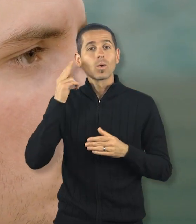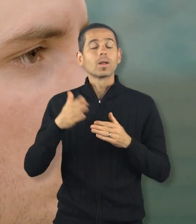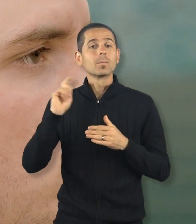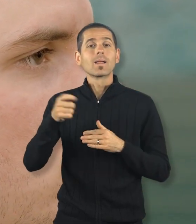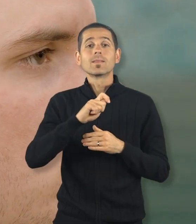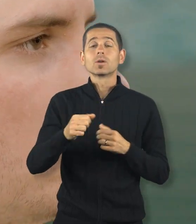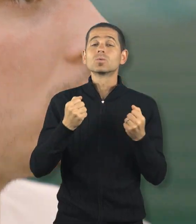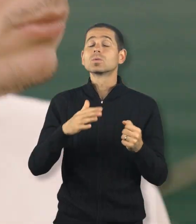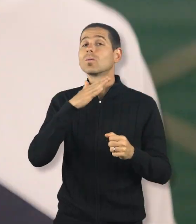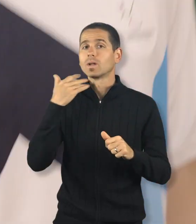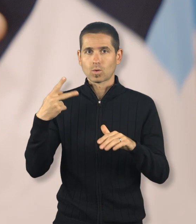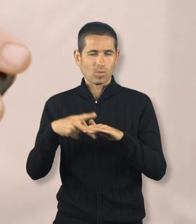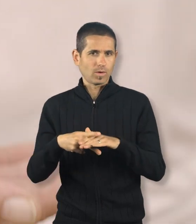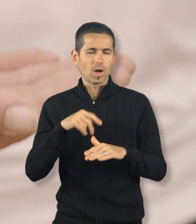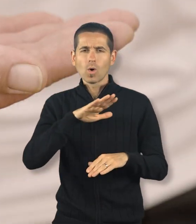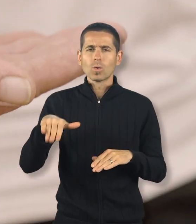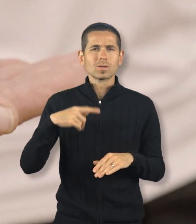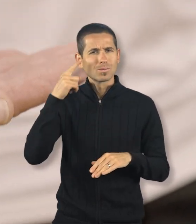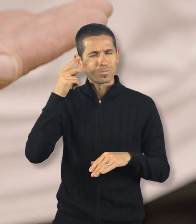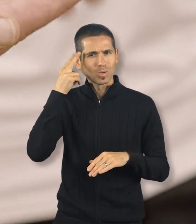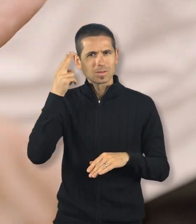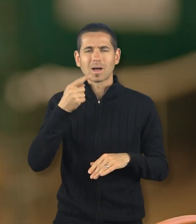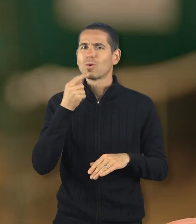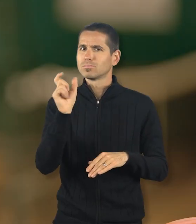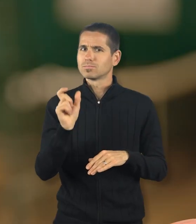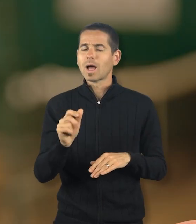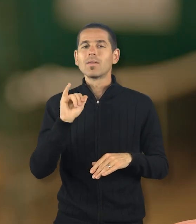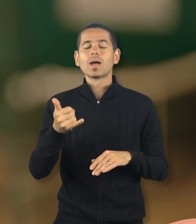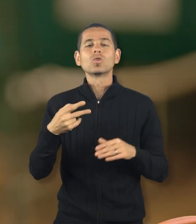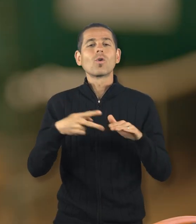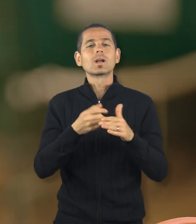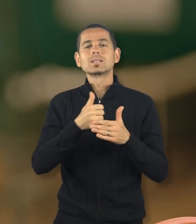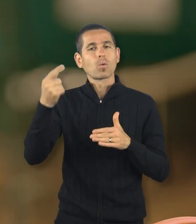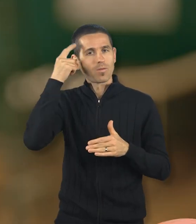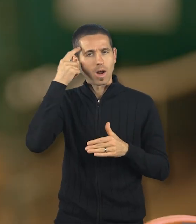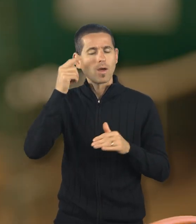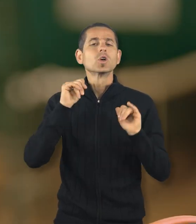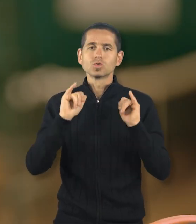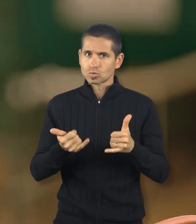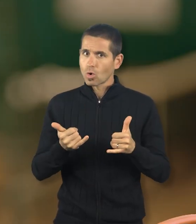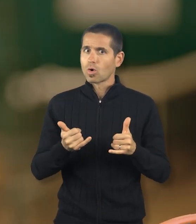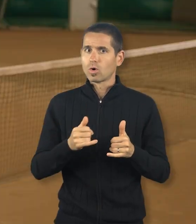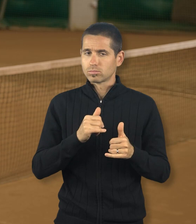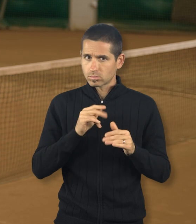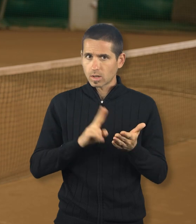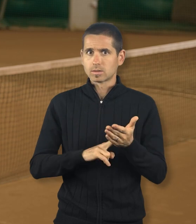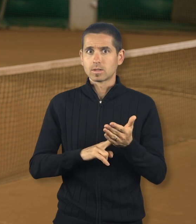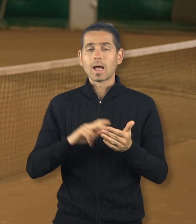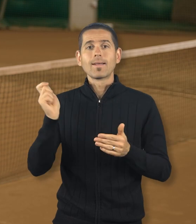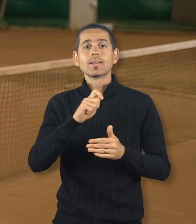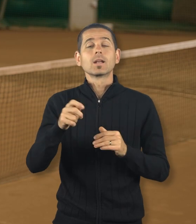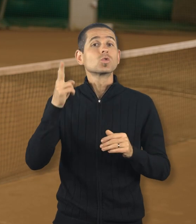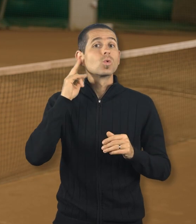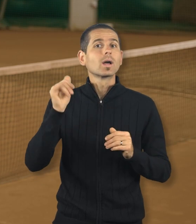Gluhota je pri tenisu zelo velika ovira. Vsi poznamo rek, da so ovire samo v glavi. Saj so, dobesedno. Tenis gluhih